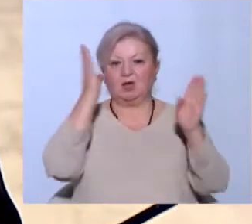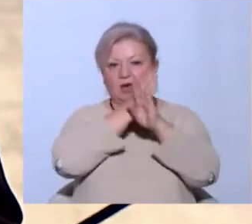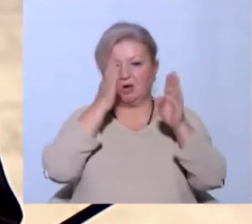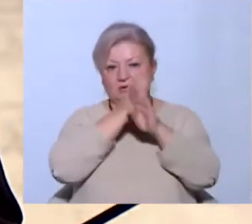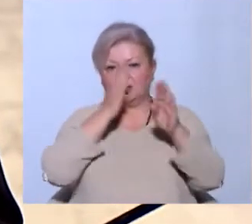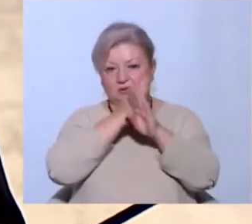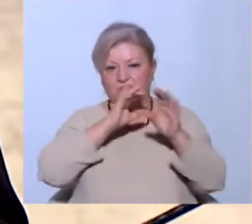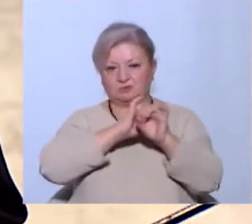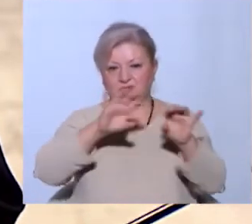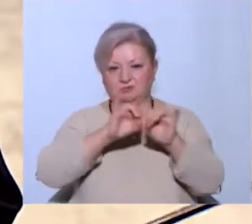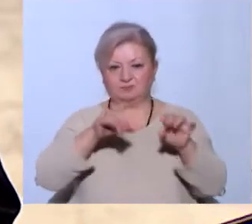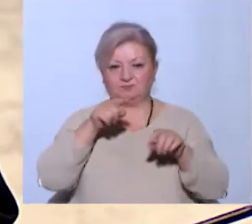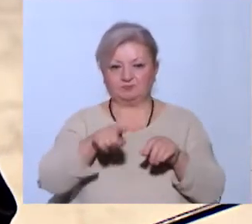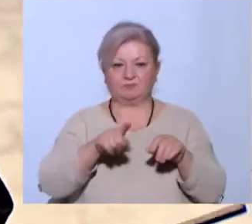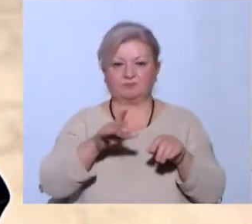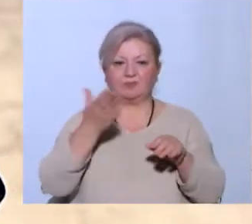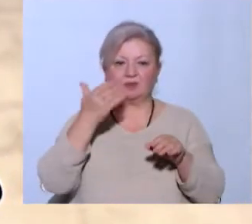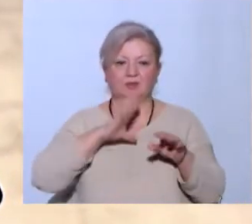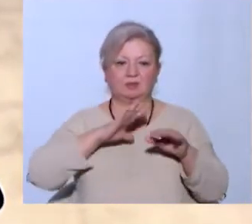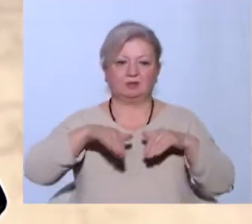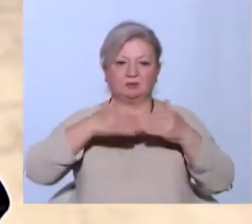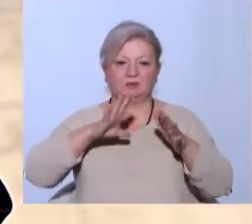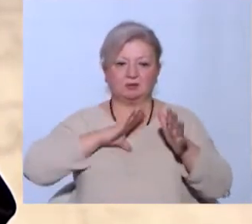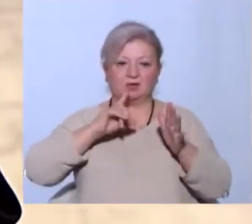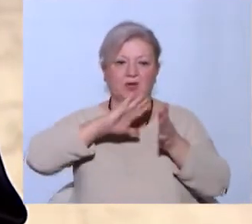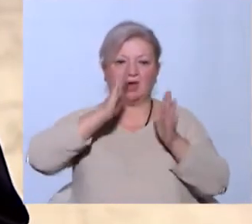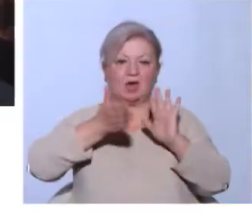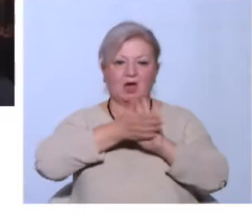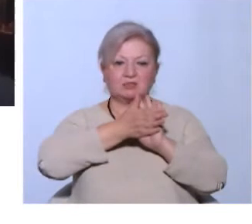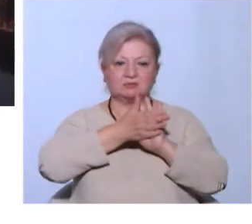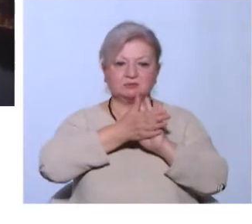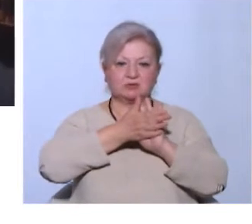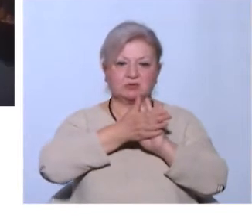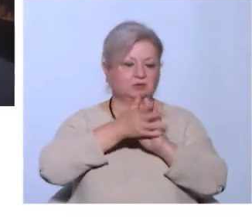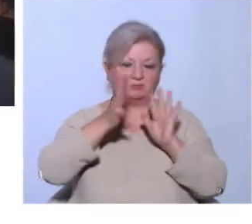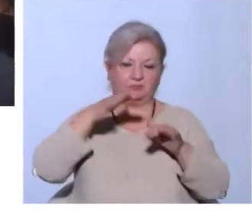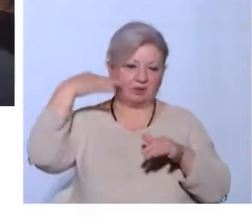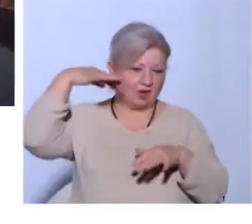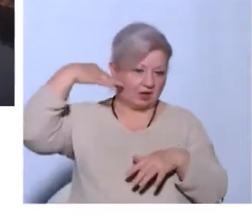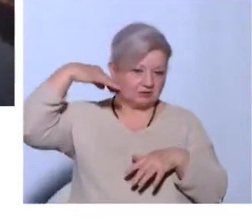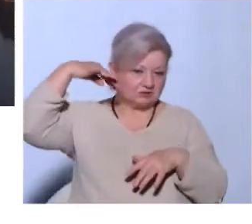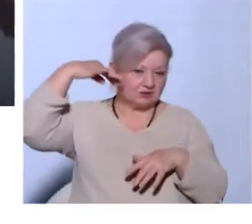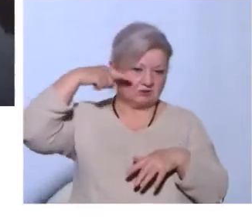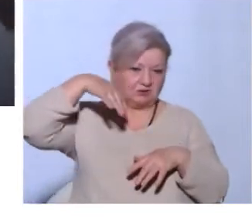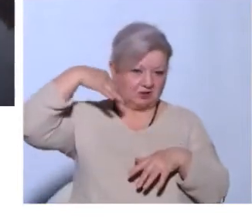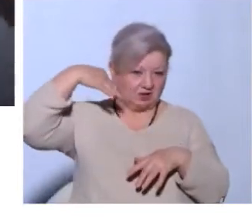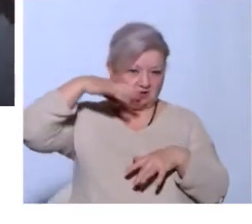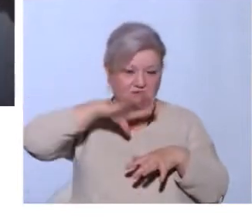აჭარაში ასეთი წინადადება გითხარით აჭარის ახსნისას, რომ აჭარაში ძალიან ბევრი ნალექი მოდის და ეს